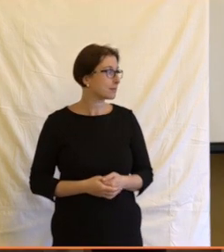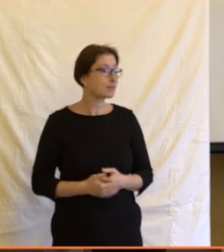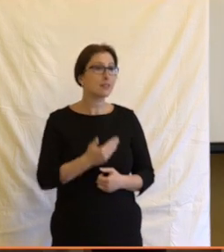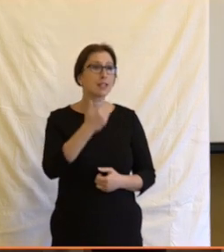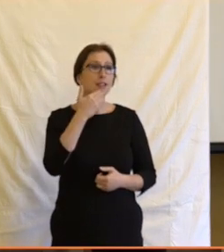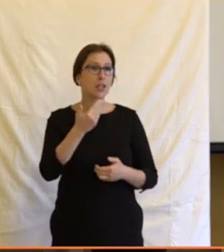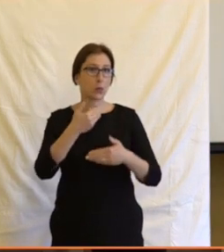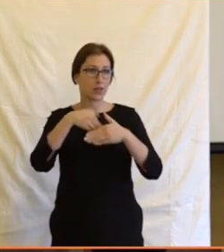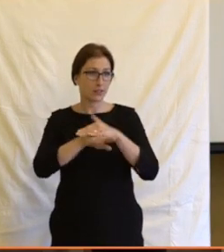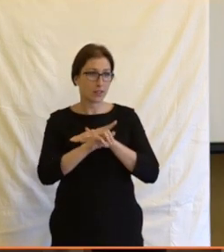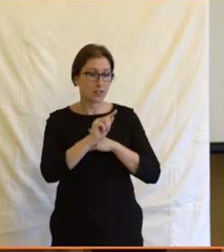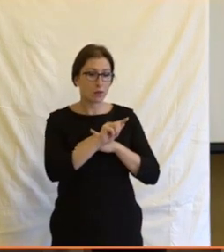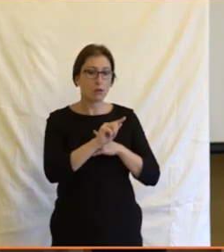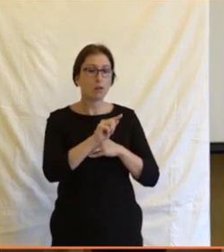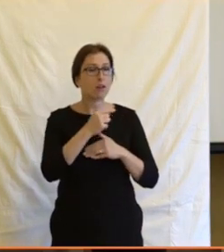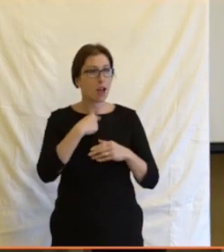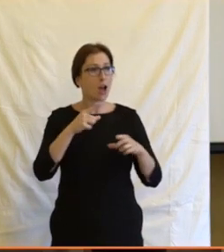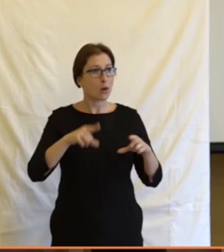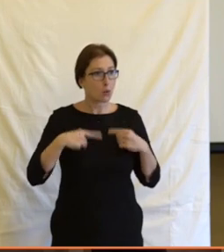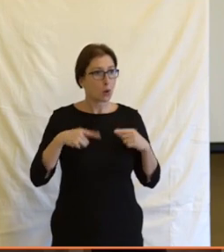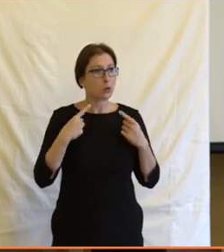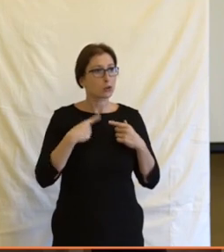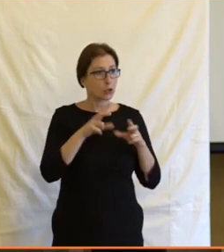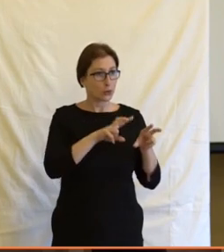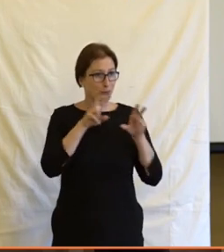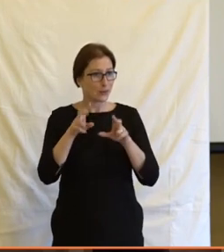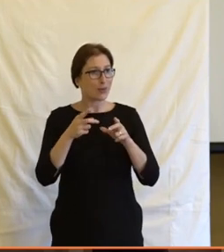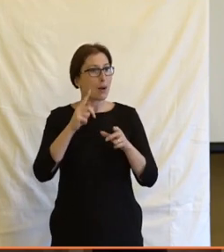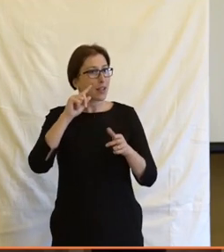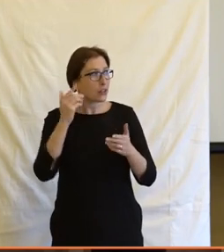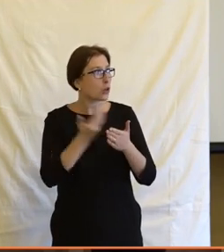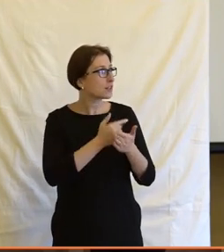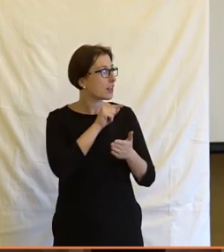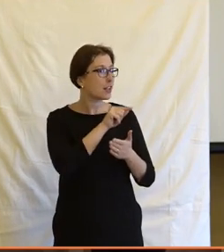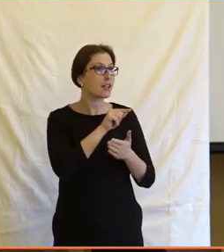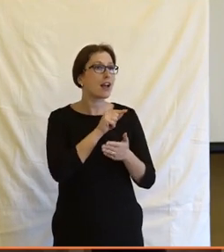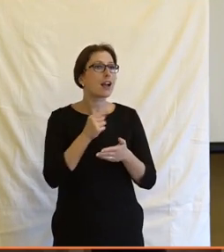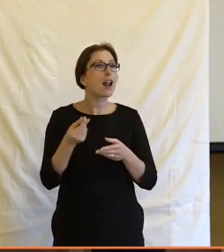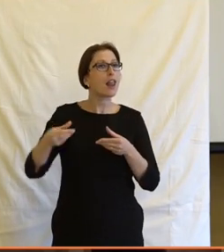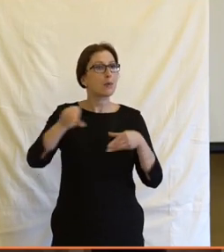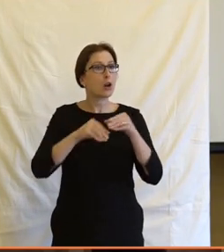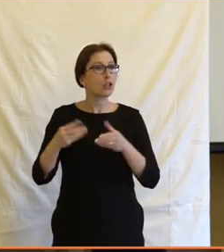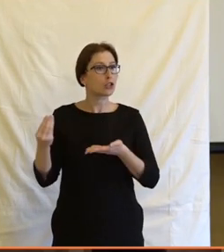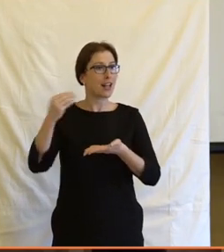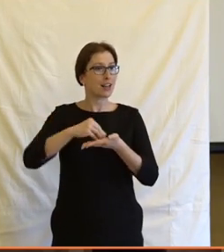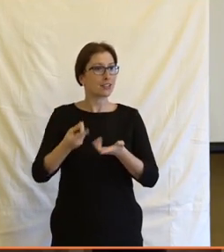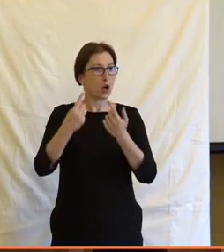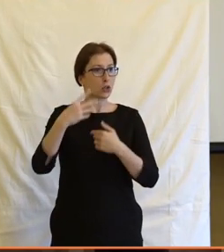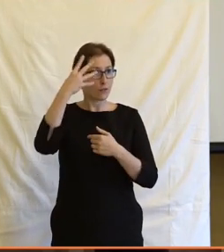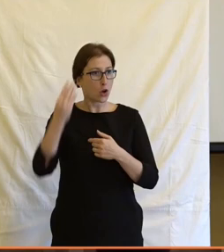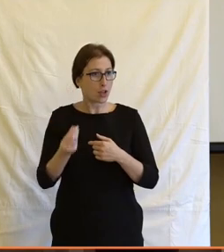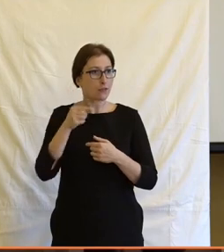Za toto video a já ho vlastně použiju na to, abychom se vlastně dozvěděli, co laboratoř nadace Vodafone